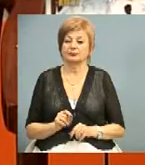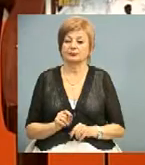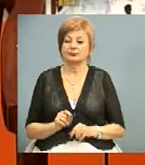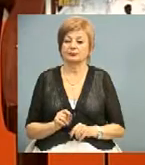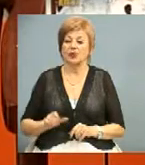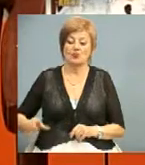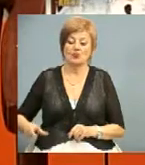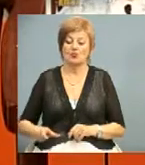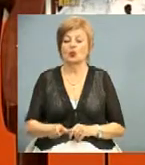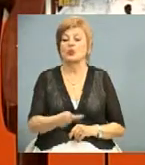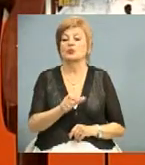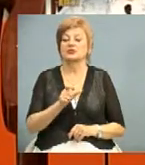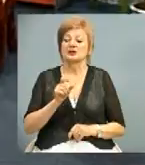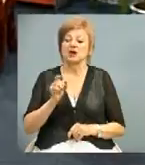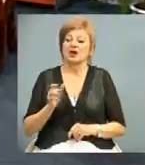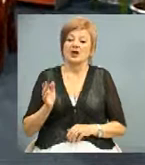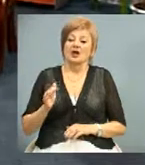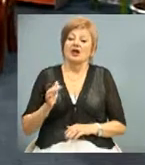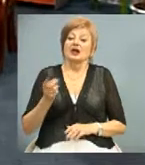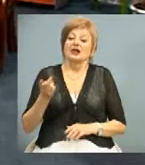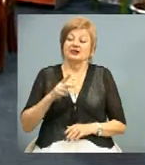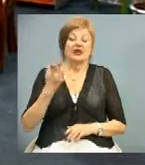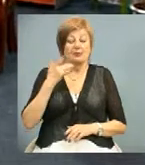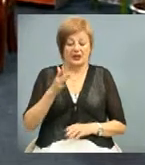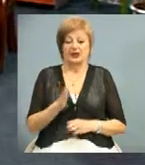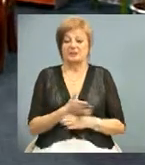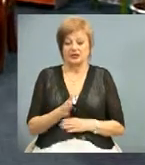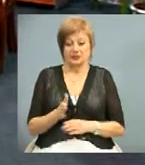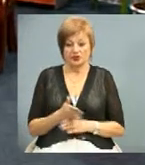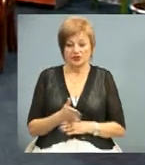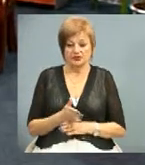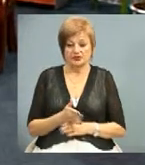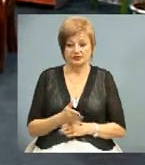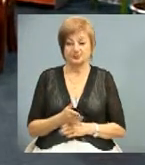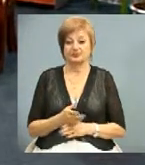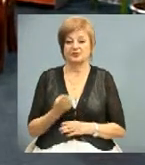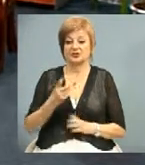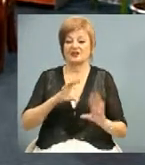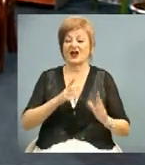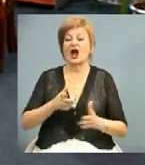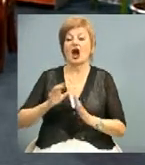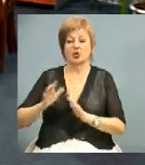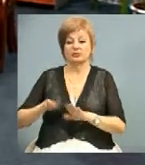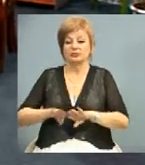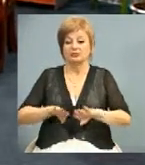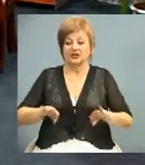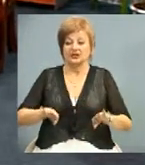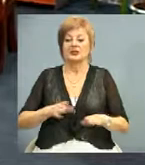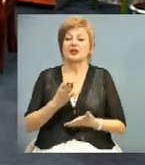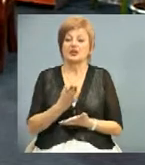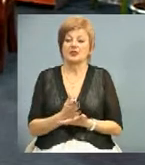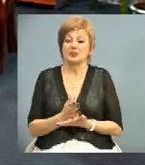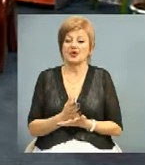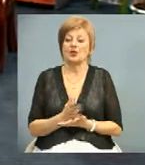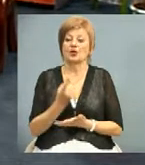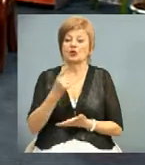Протока. Ла-Манш розподіляє дві Америки, і таким чином ці два континенти, вони от мають практично